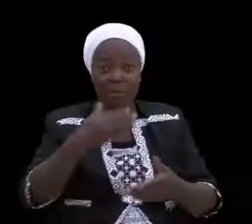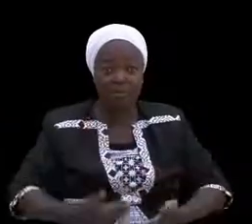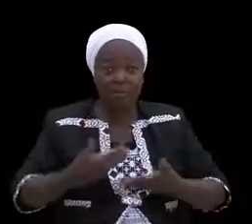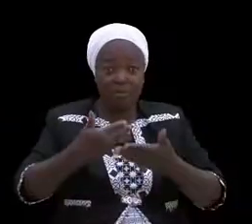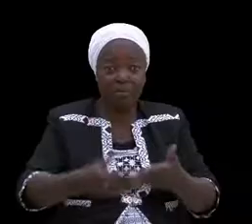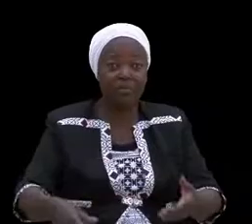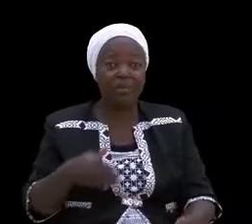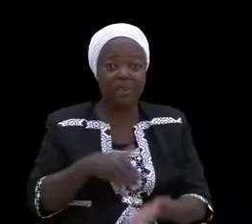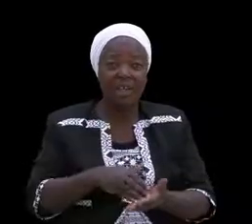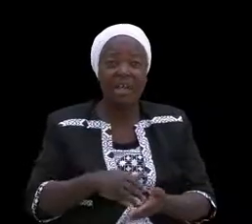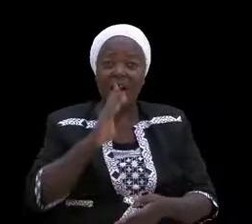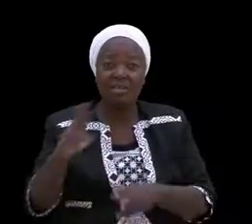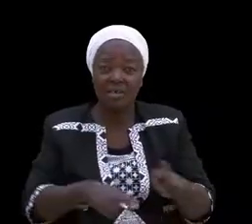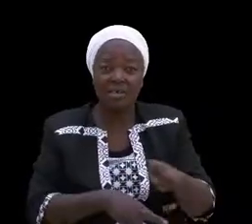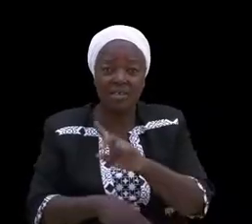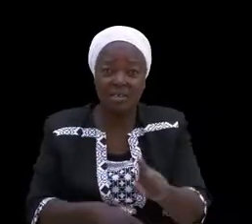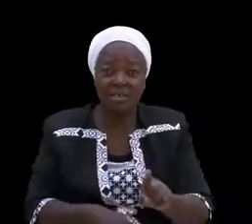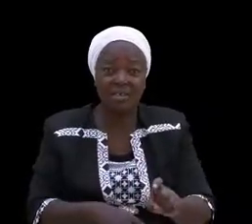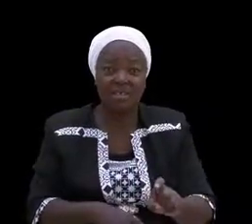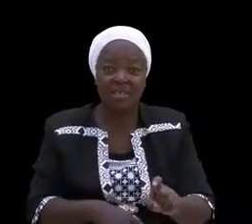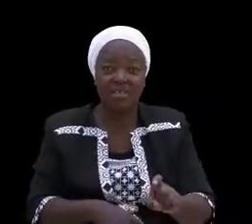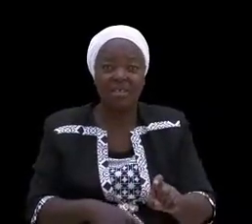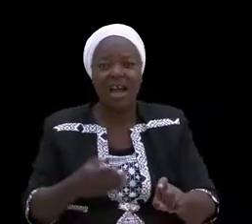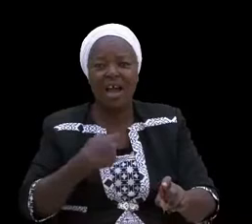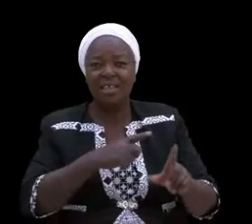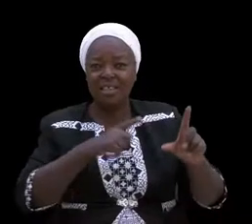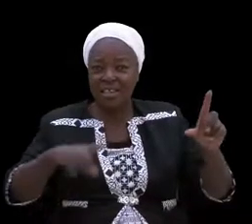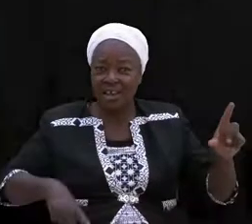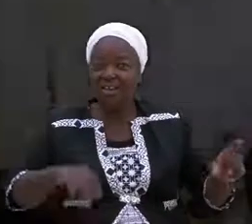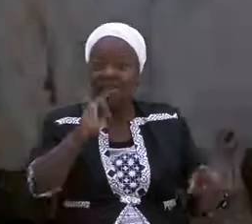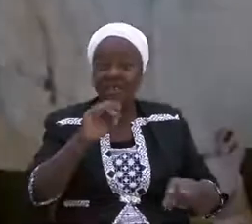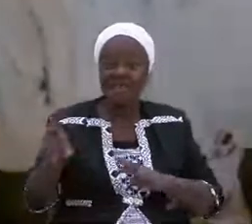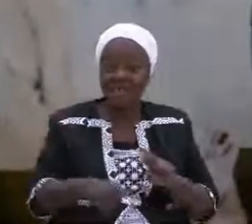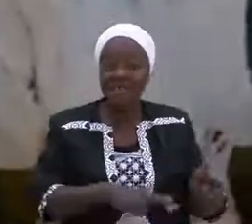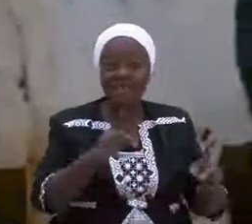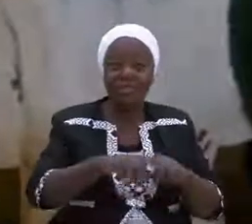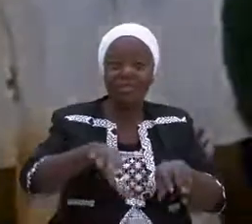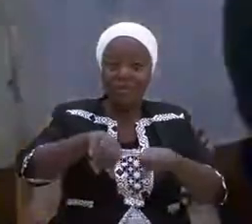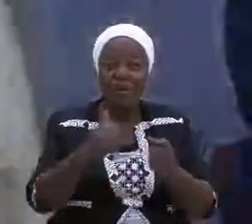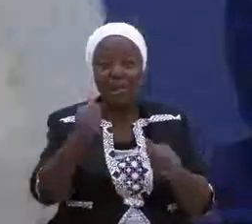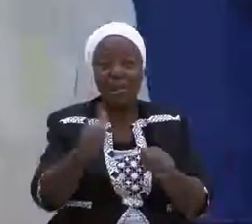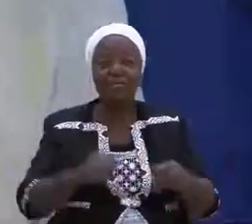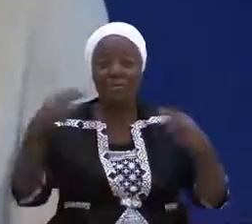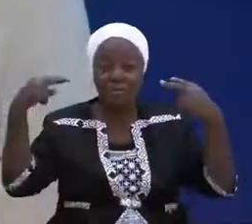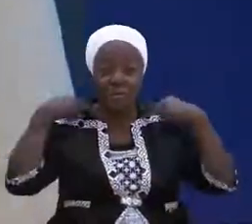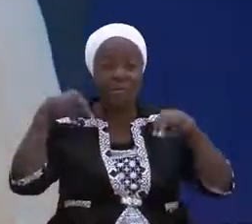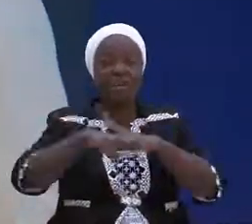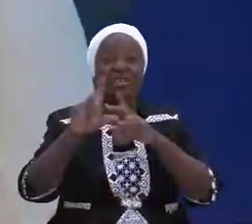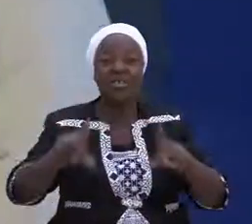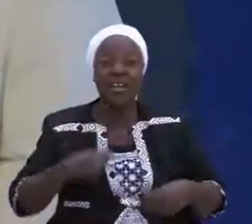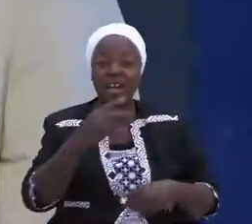prêt? Il dit, est-ce que toi tu es prêt? Et le Seigneur est prêt à briser tout joug de ta